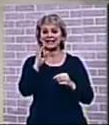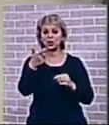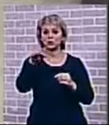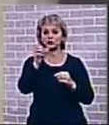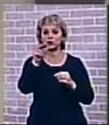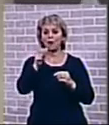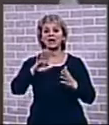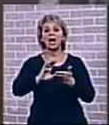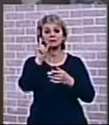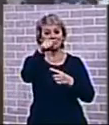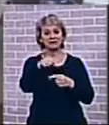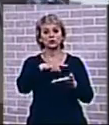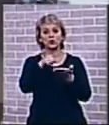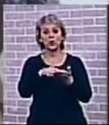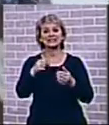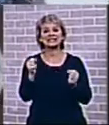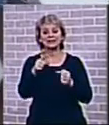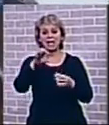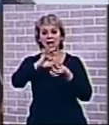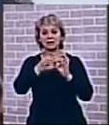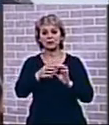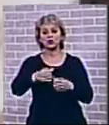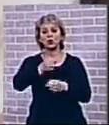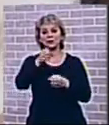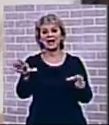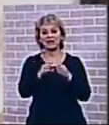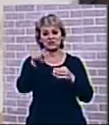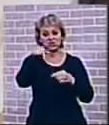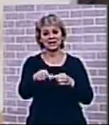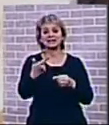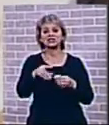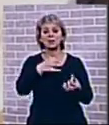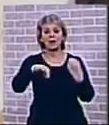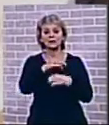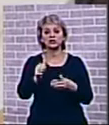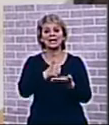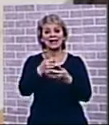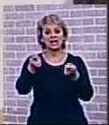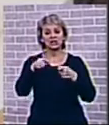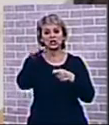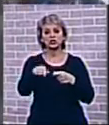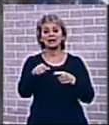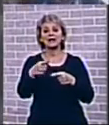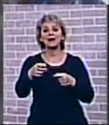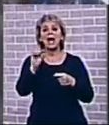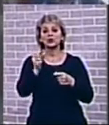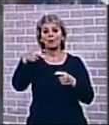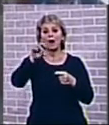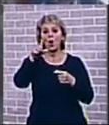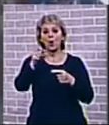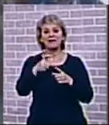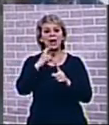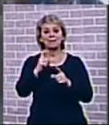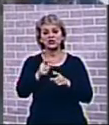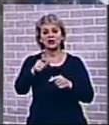Игорь Гуськов отправился в город зимней Олимпиады и Кубка Конфедераций, где пообщался с градоначальником. Анатолий Пахомов